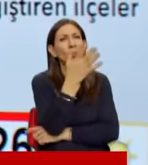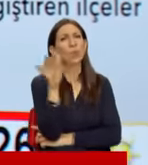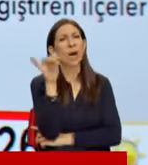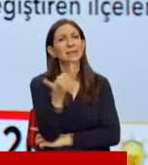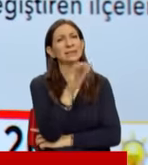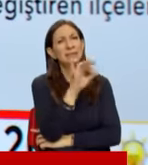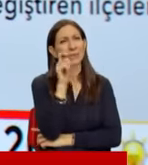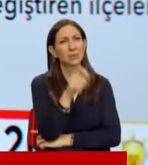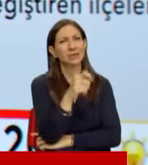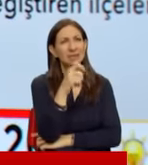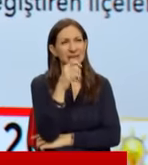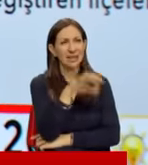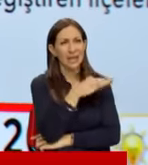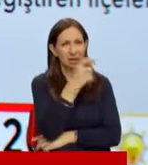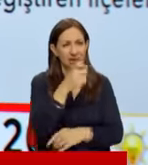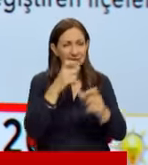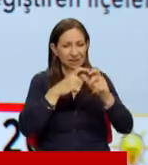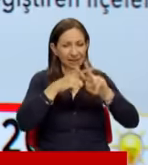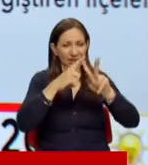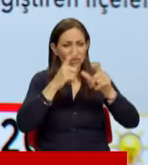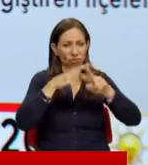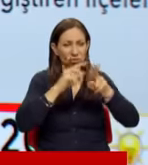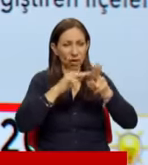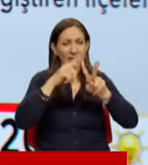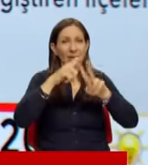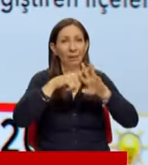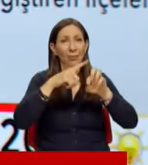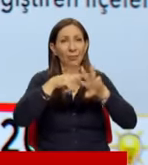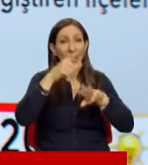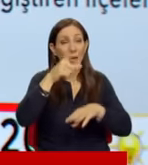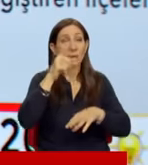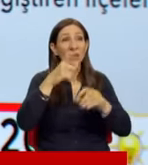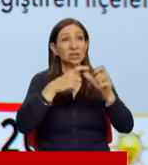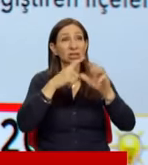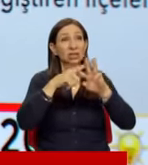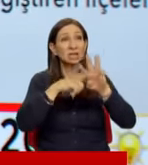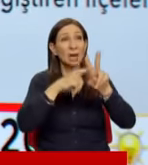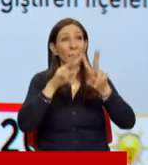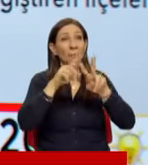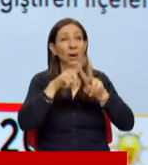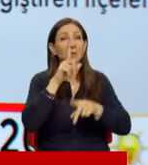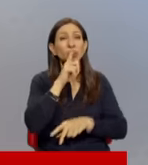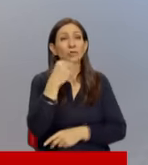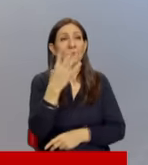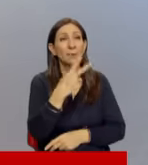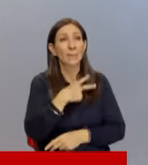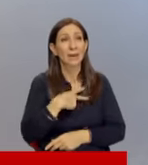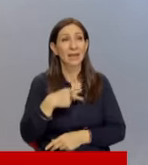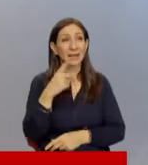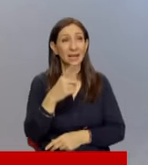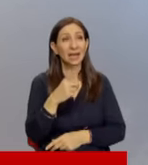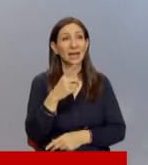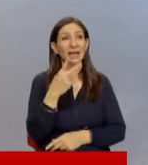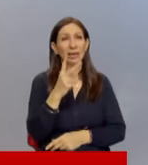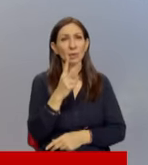edildi. Sancaktepe değil mi? Yanlış hatırlamıyorum. Orada Şeyma Dövcü bir vaatte bulundu. Belediyede işte 2